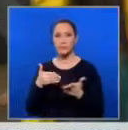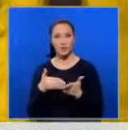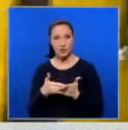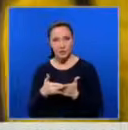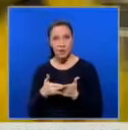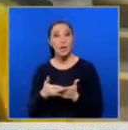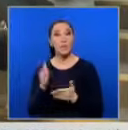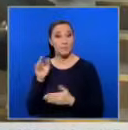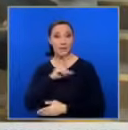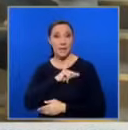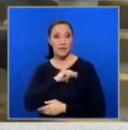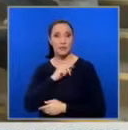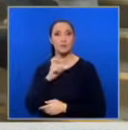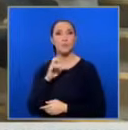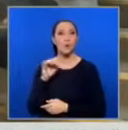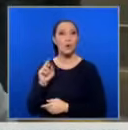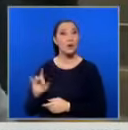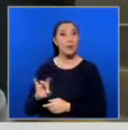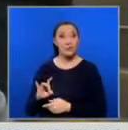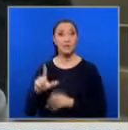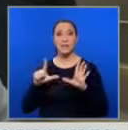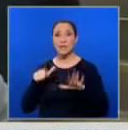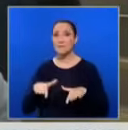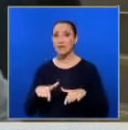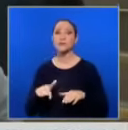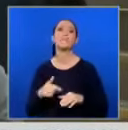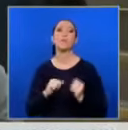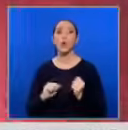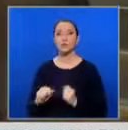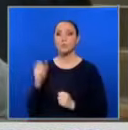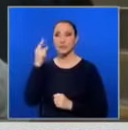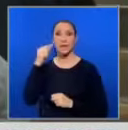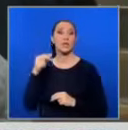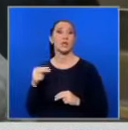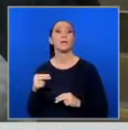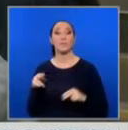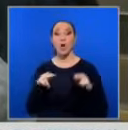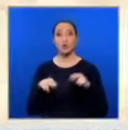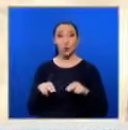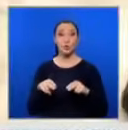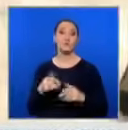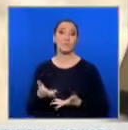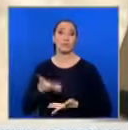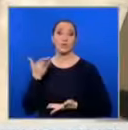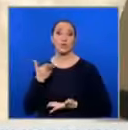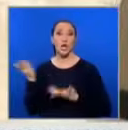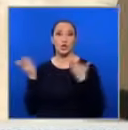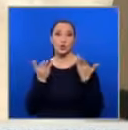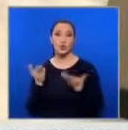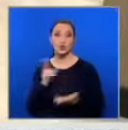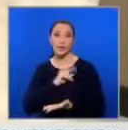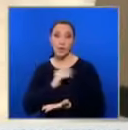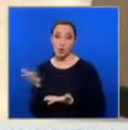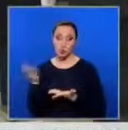да бъде удостоен с Букър. 7 месеца по-късно председателят на журито на престижната литературна награда гостува в България